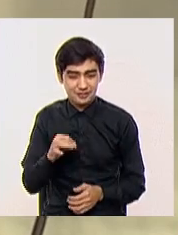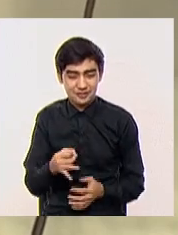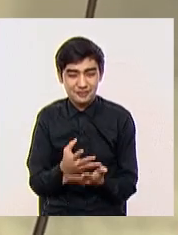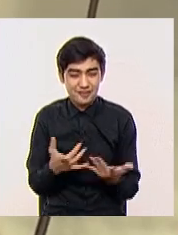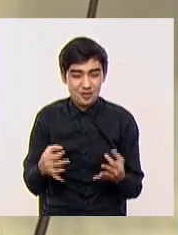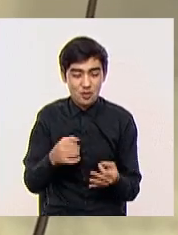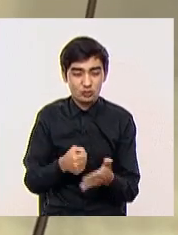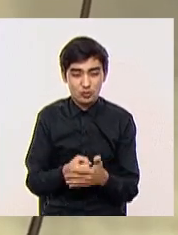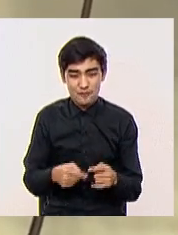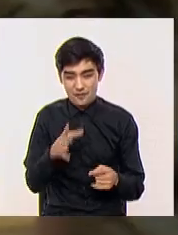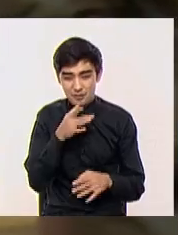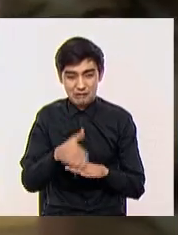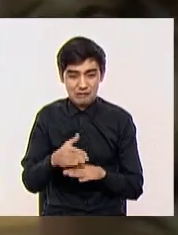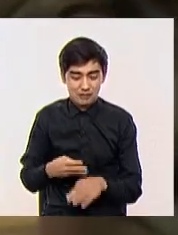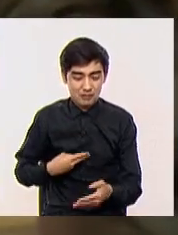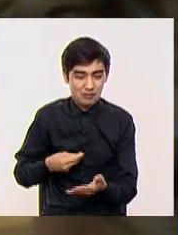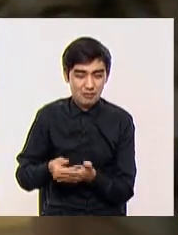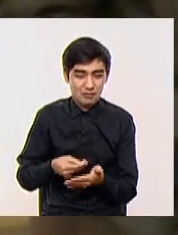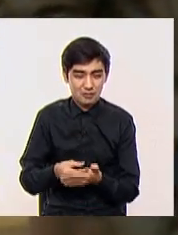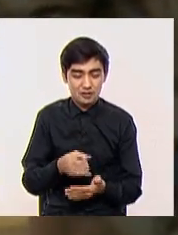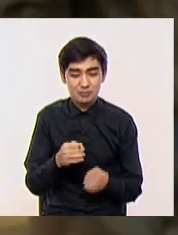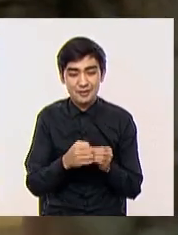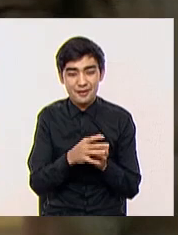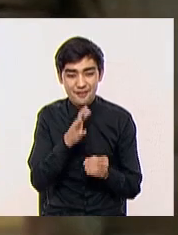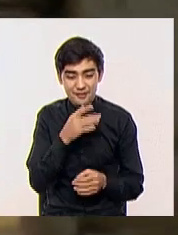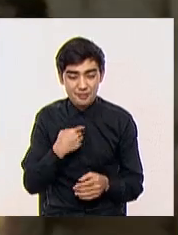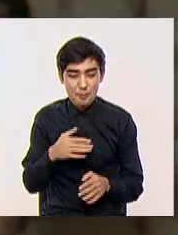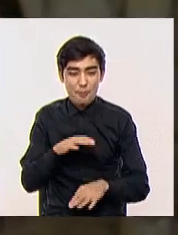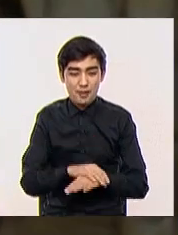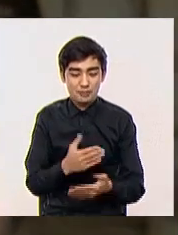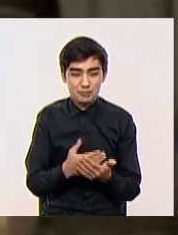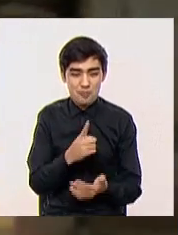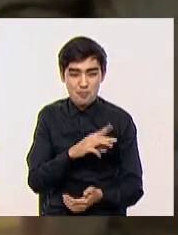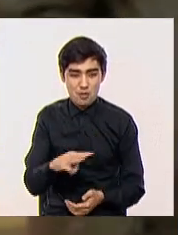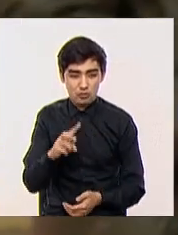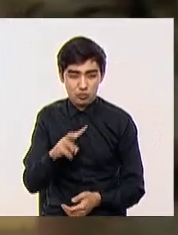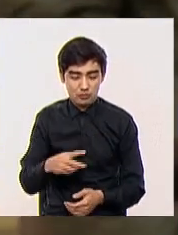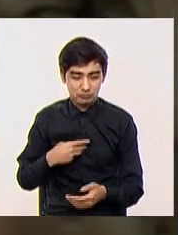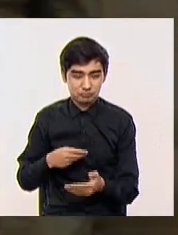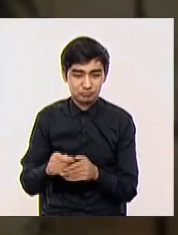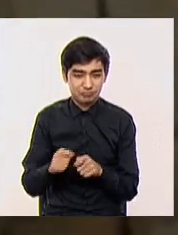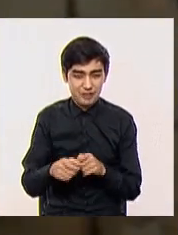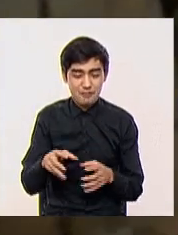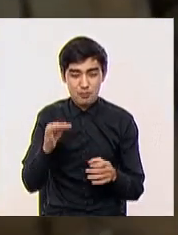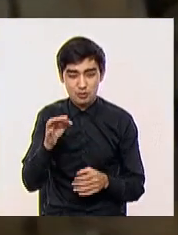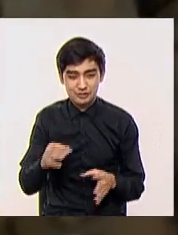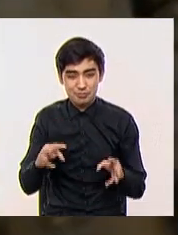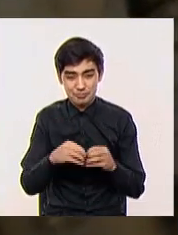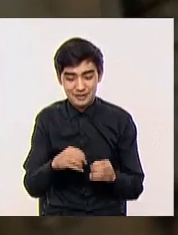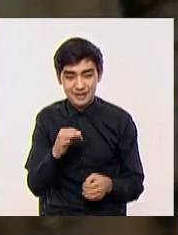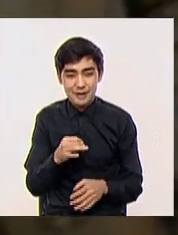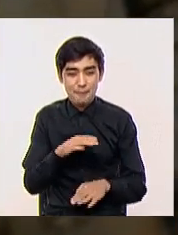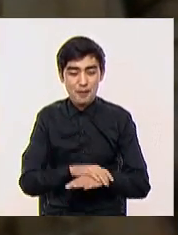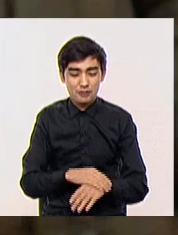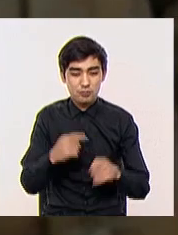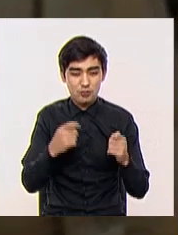до сих пор выплачивают кредиты. За 15 лет я выплатила банку почти миллион долларов вместе с процентами. Банк продал